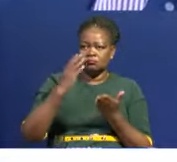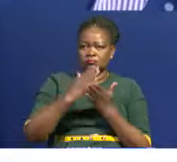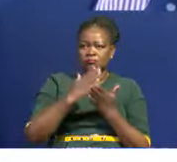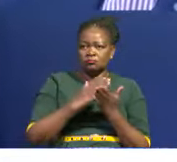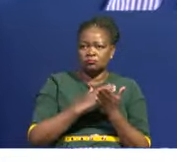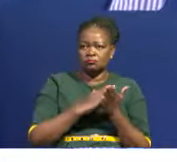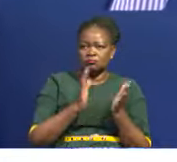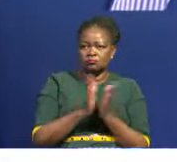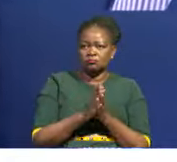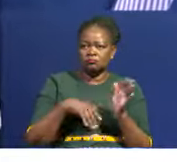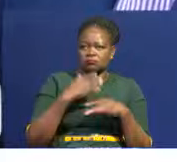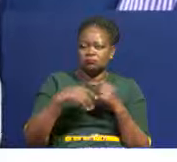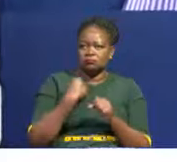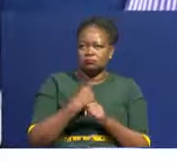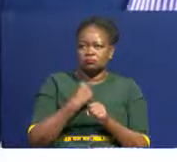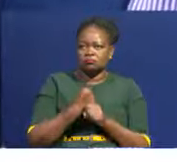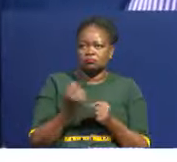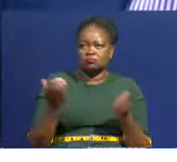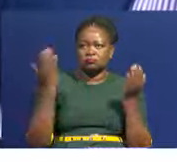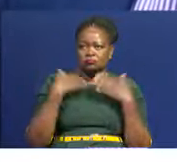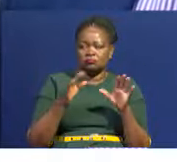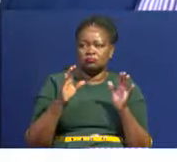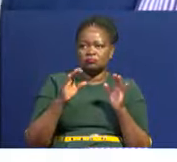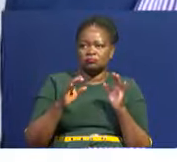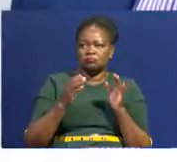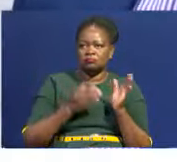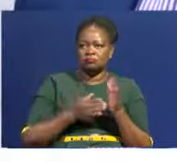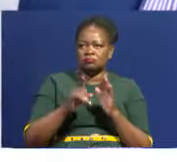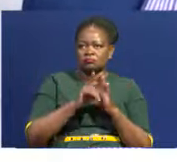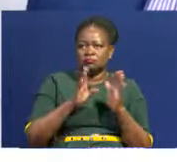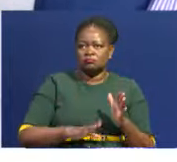Na kazi yote imefanywa na wakili na OCS